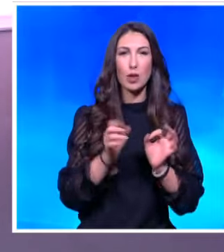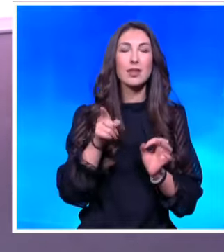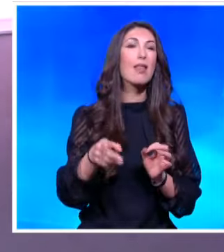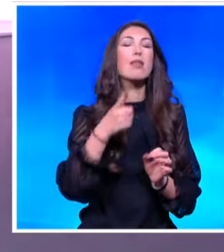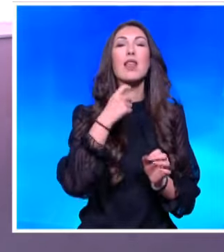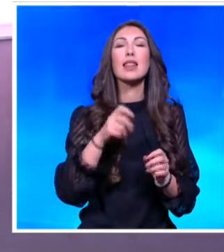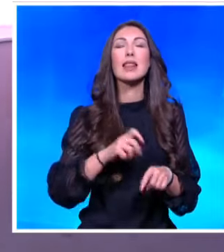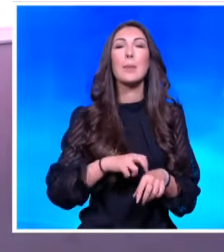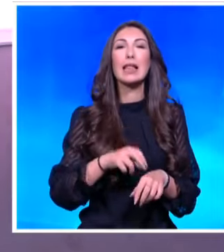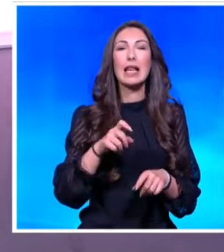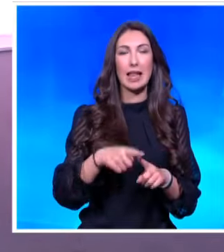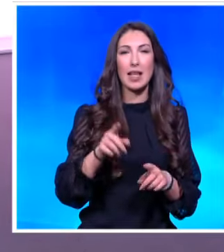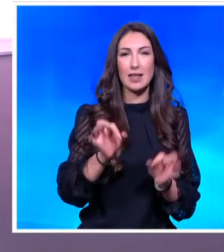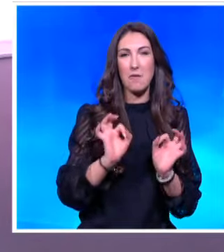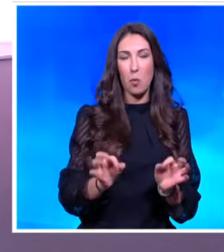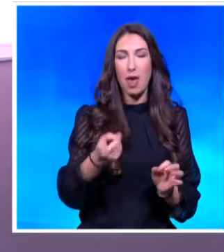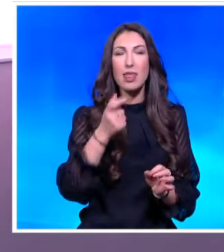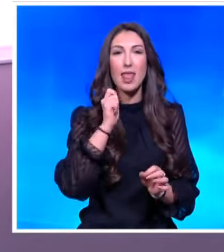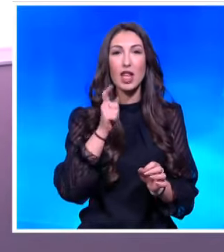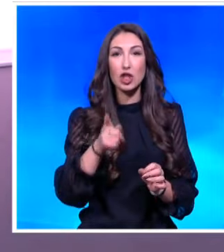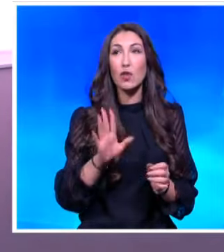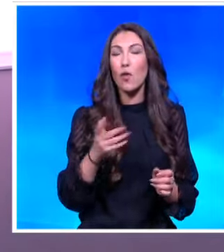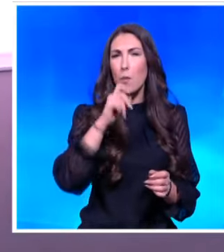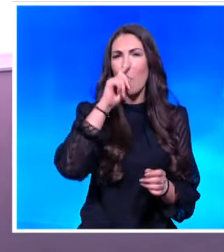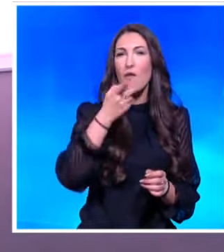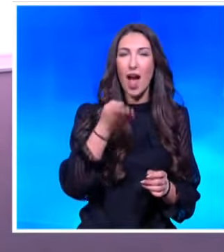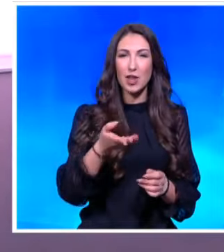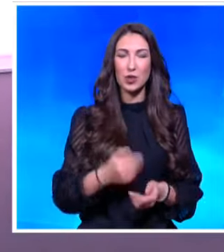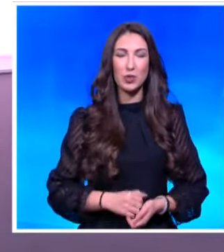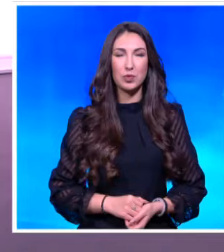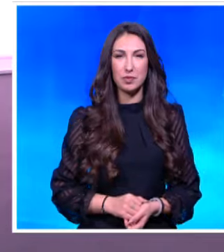Димитър Тасев следи мача на място. Какви са акцентите до този момент? Митко, здравей!